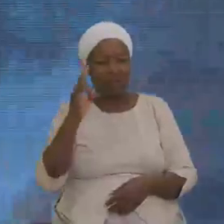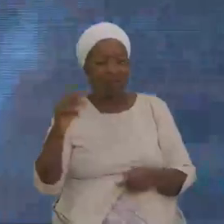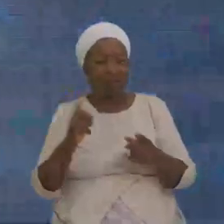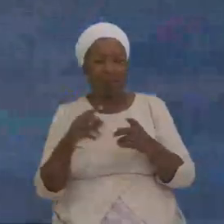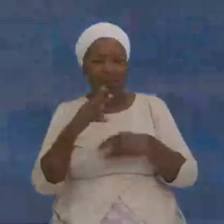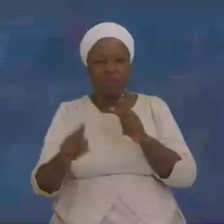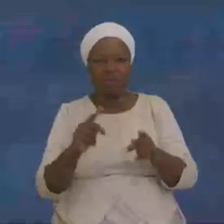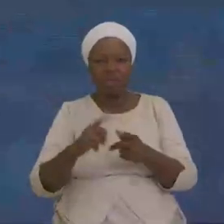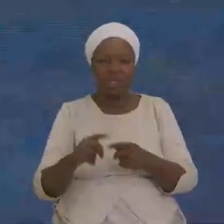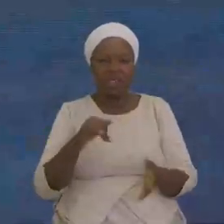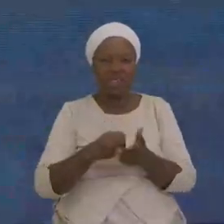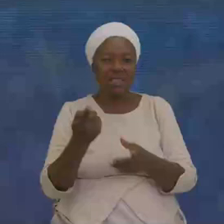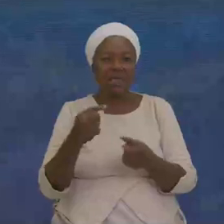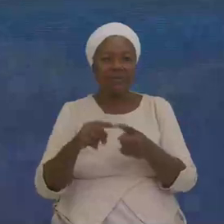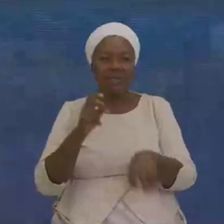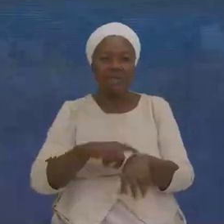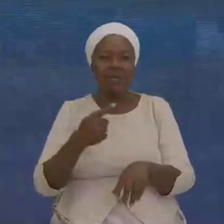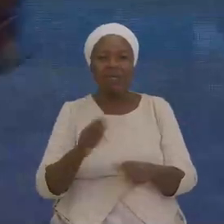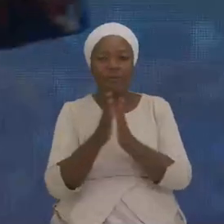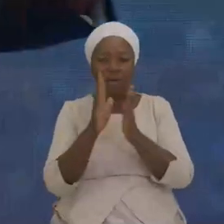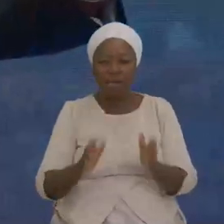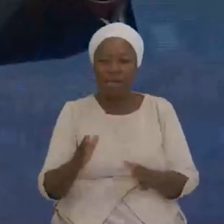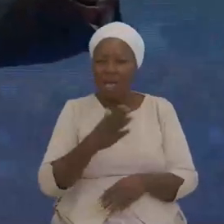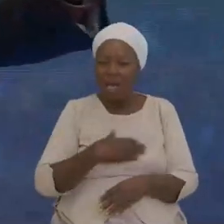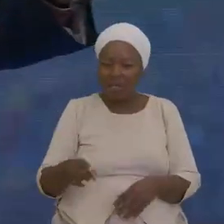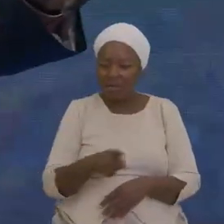Et un moment est arrivé au moment de la prière.